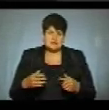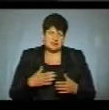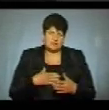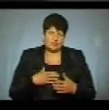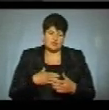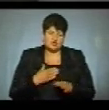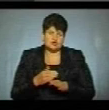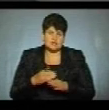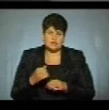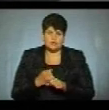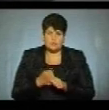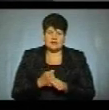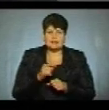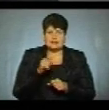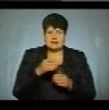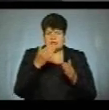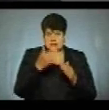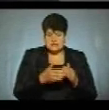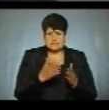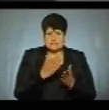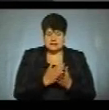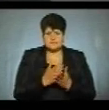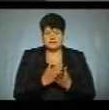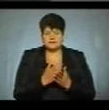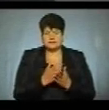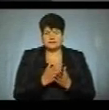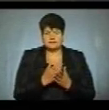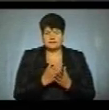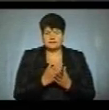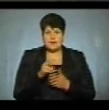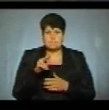робіт. Там, наприклад, на тій стінці представлені серія